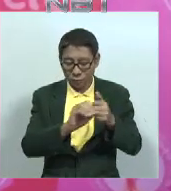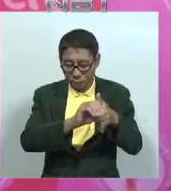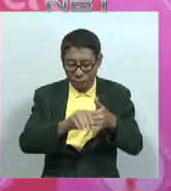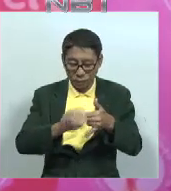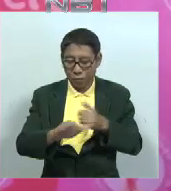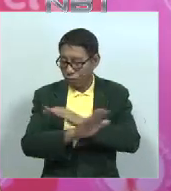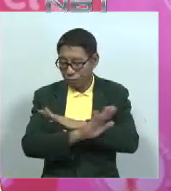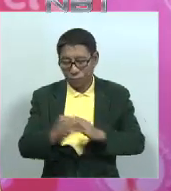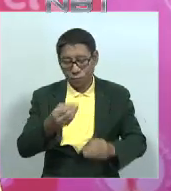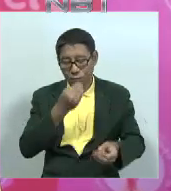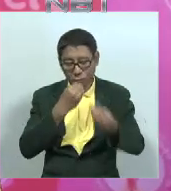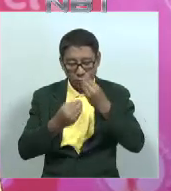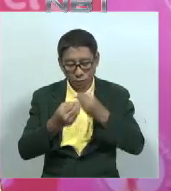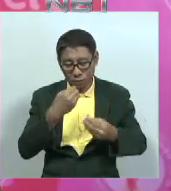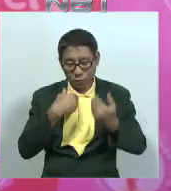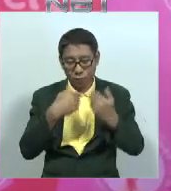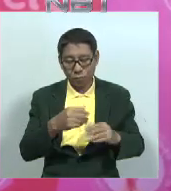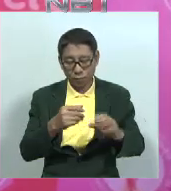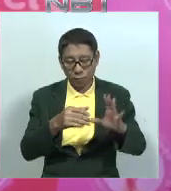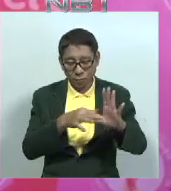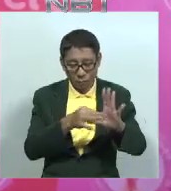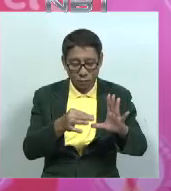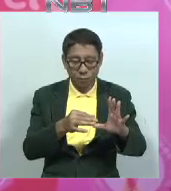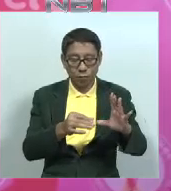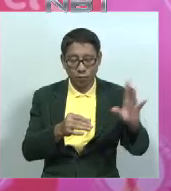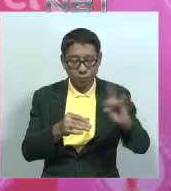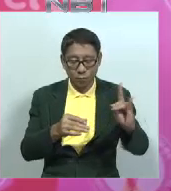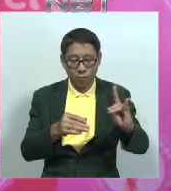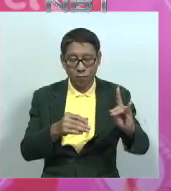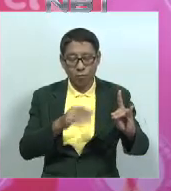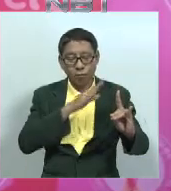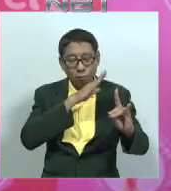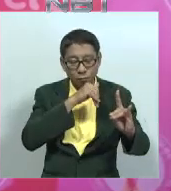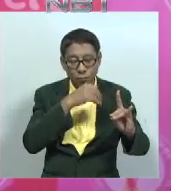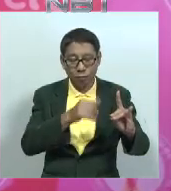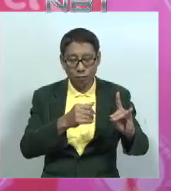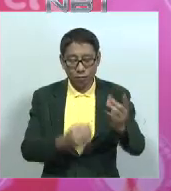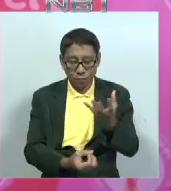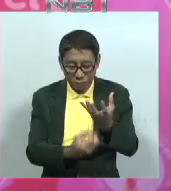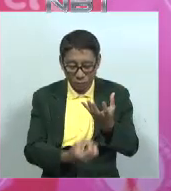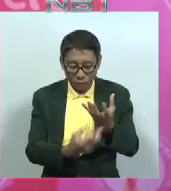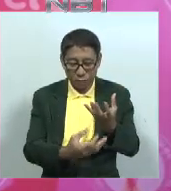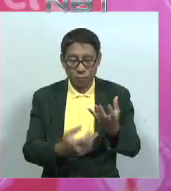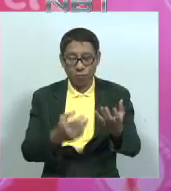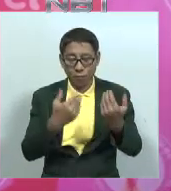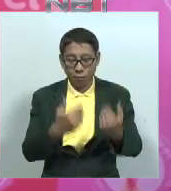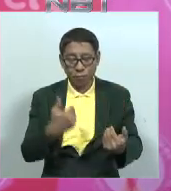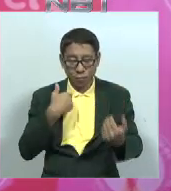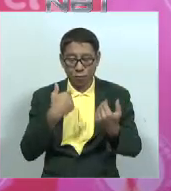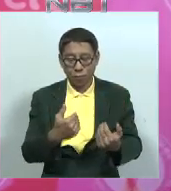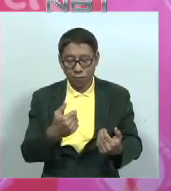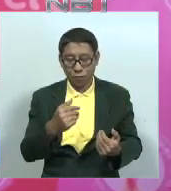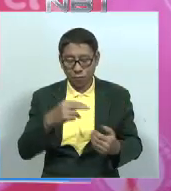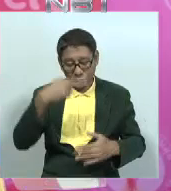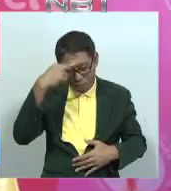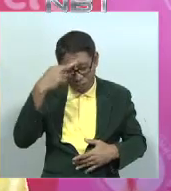ากินหรืออย่าบริโภคเนื้อสุกรที่ทำไม่สุกเพราะว่ามันมีโรคอื่นที่น่ากลัวกว่าเช่นไข้หูดับ